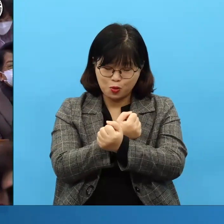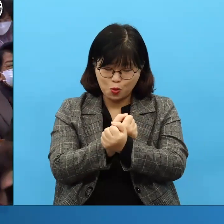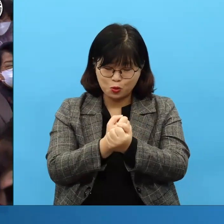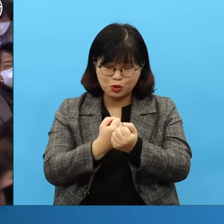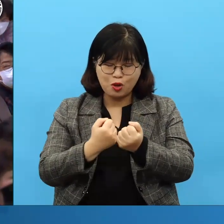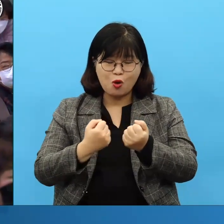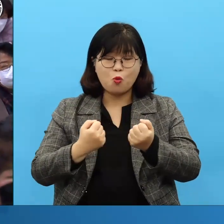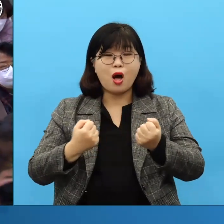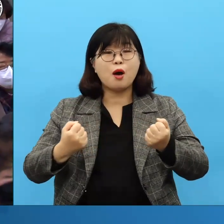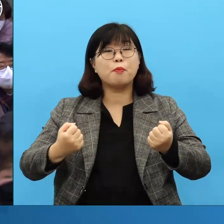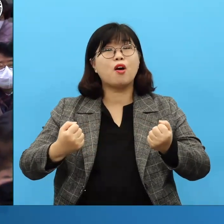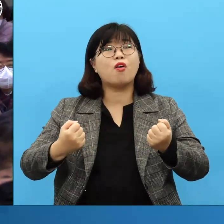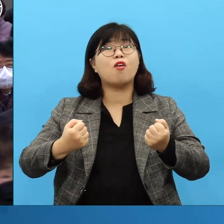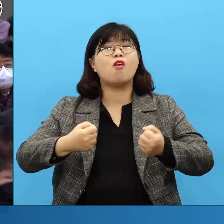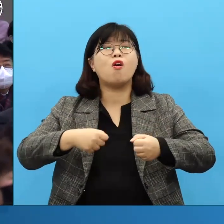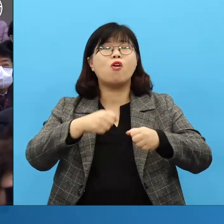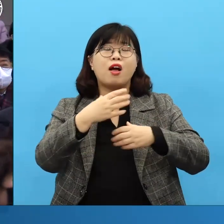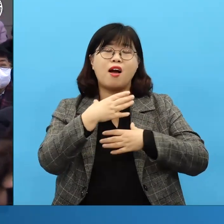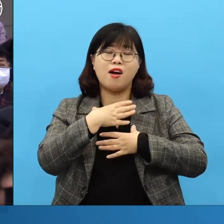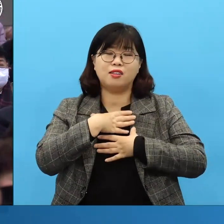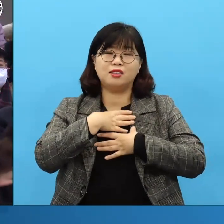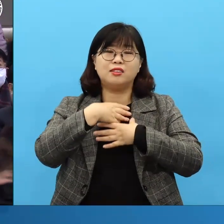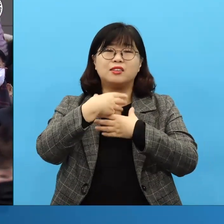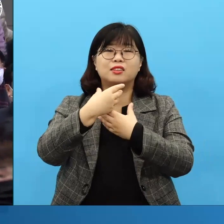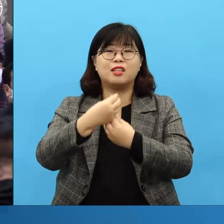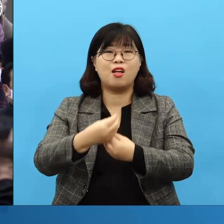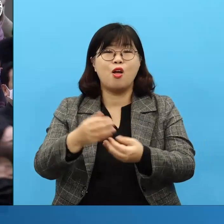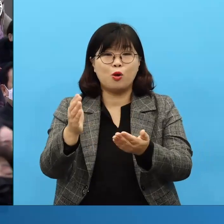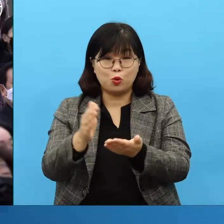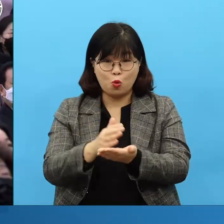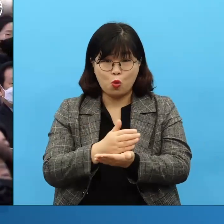마음의 용서와 평안을